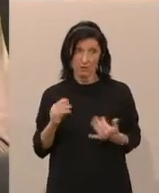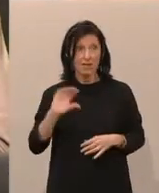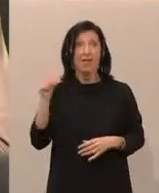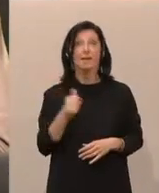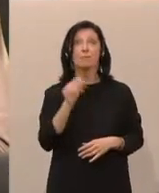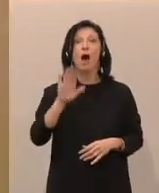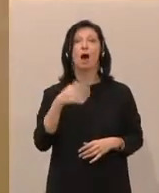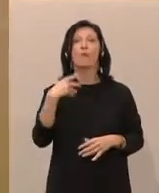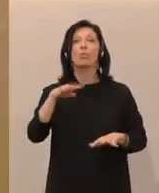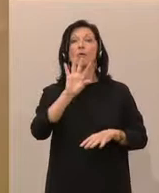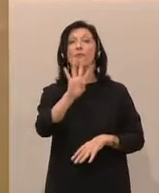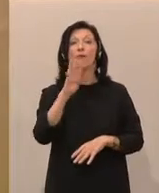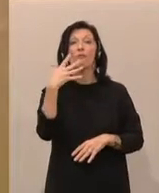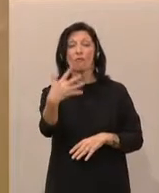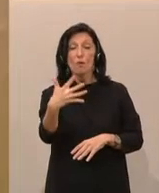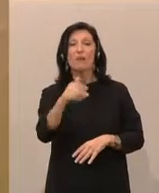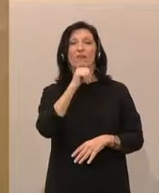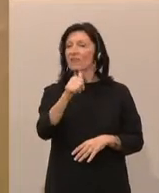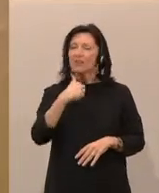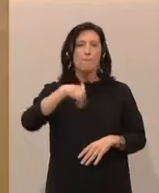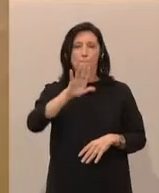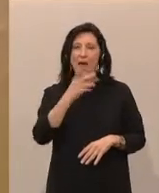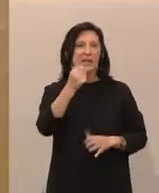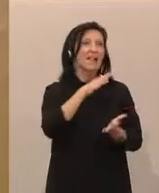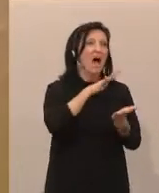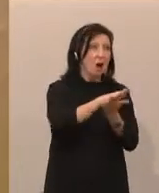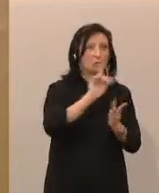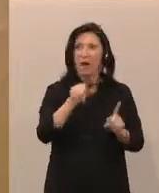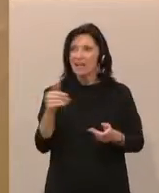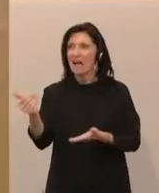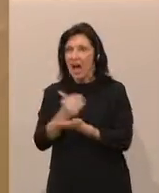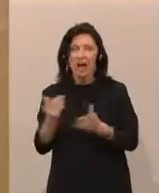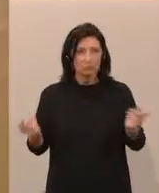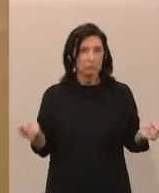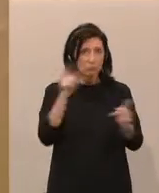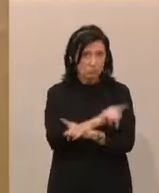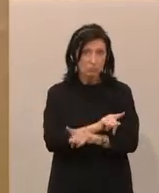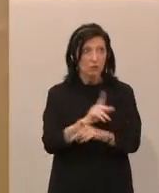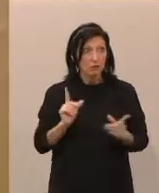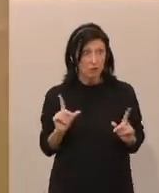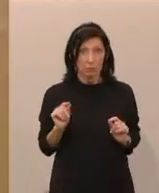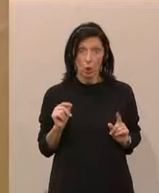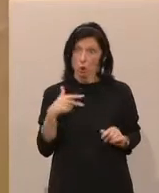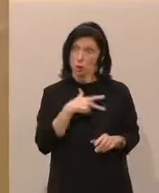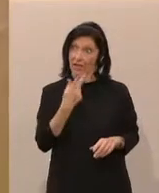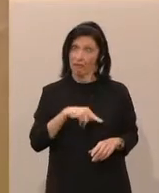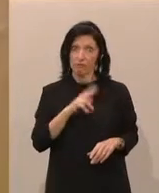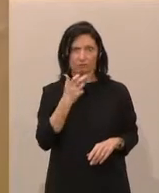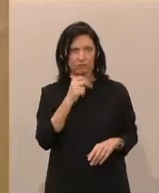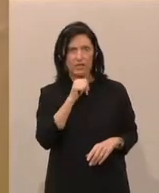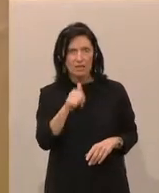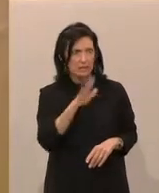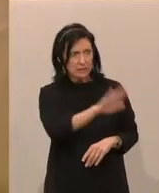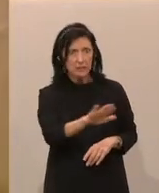1954 nicht mehr geld auszugeben als wir einnehmen denn das bedeutet soziale verantwortung wir wollen nicht auf dem